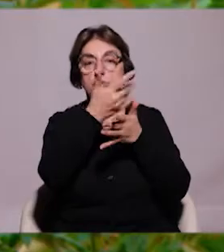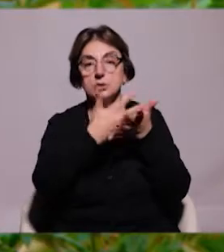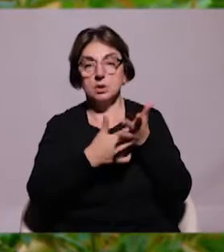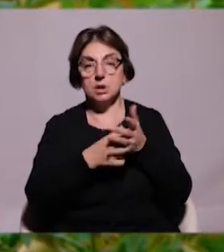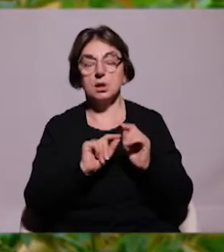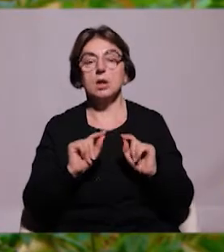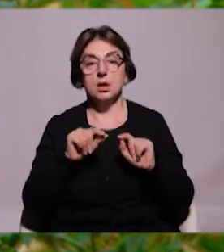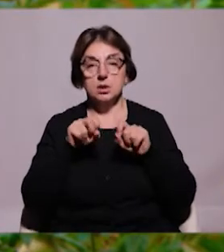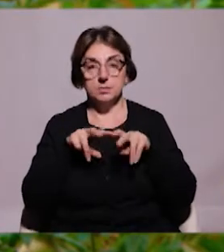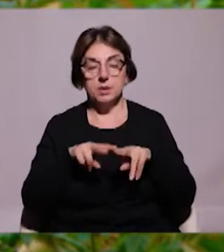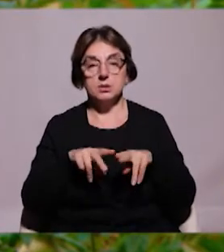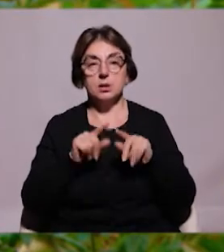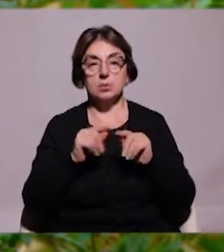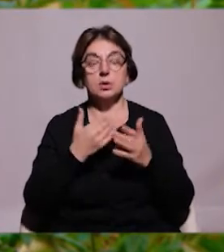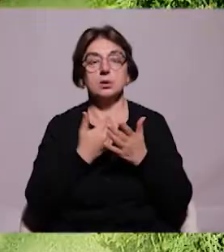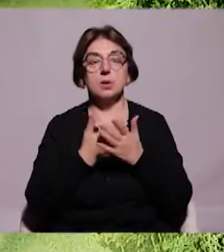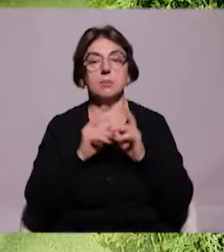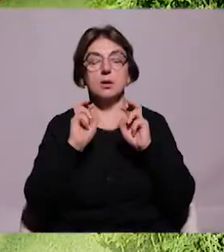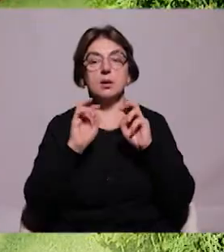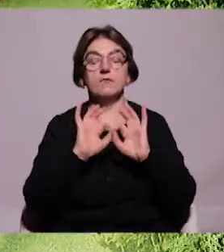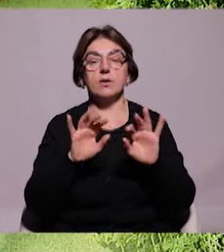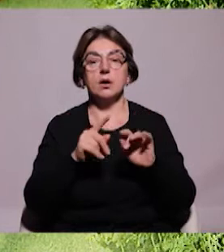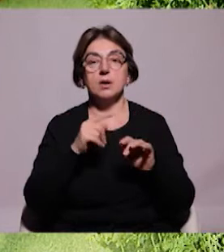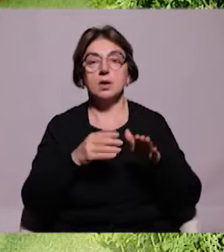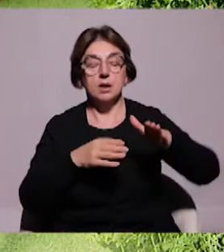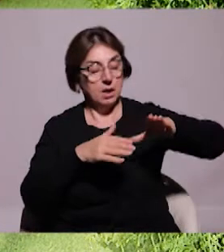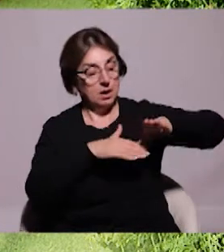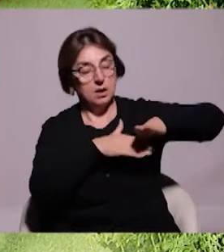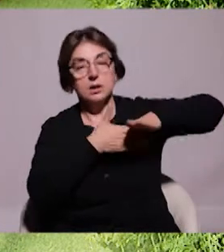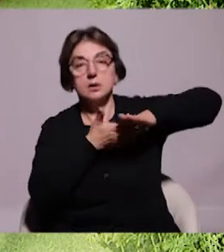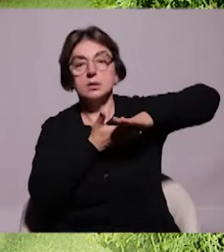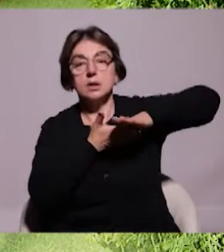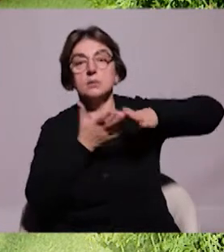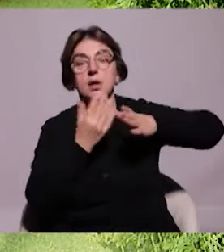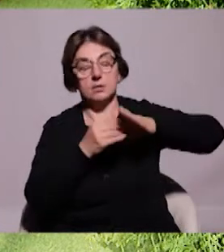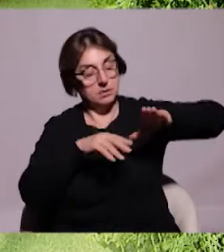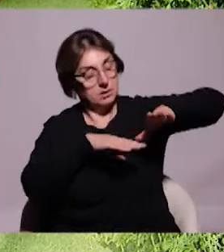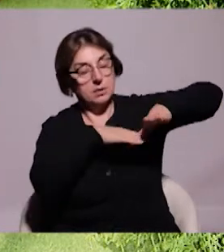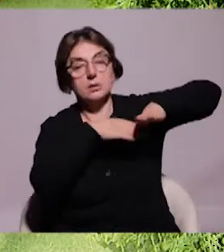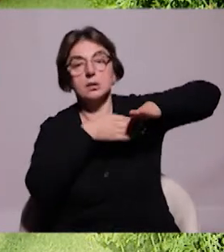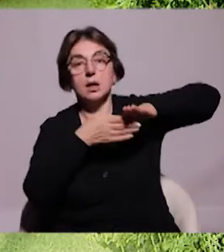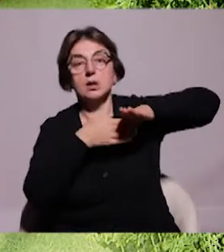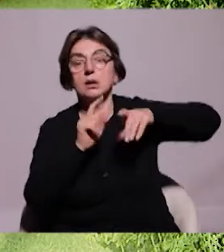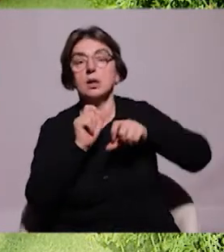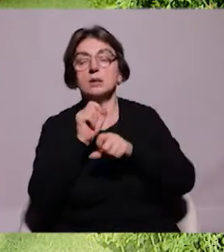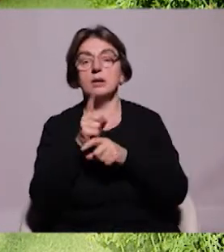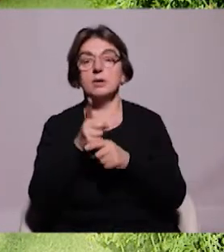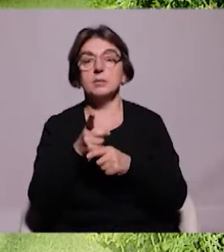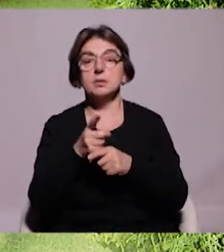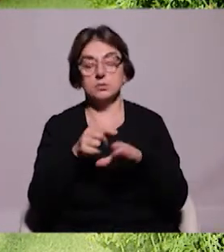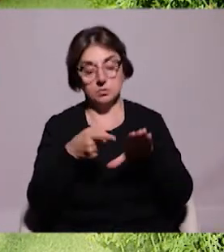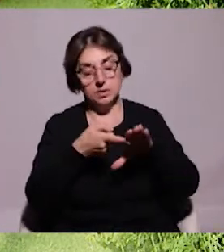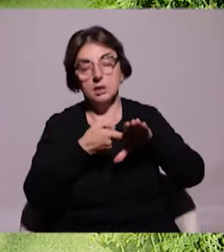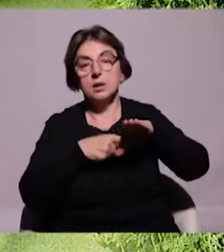გარკვეულ საკითხს გავდიოდით, იქ ნახეთ, რომ ტერფს გააჩნია თაღი. რა ფუნქცია აქვს ამ